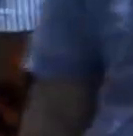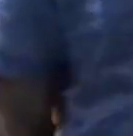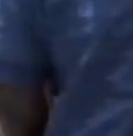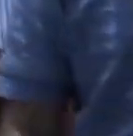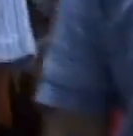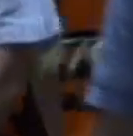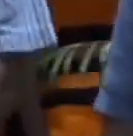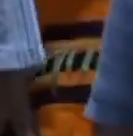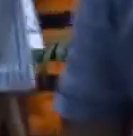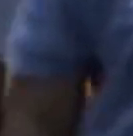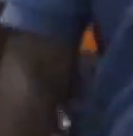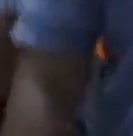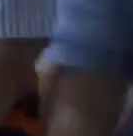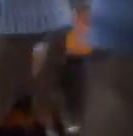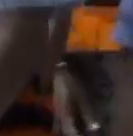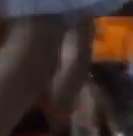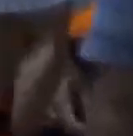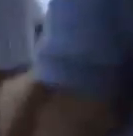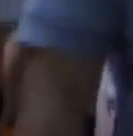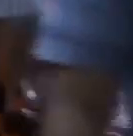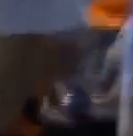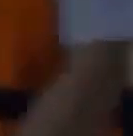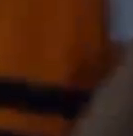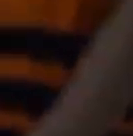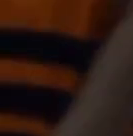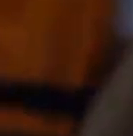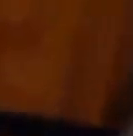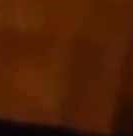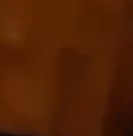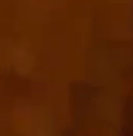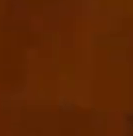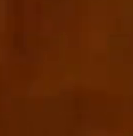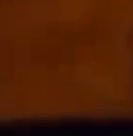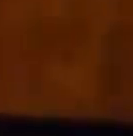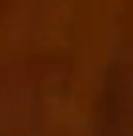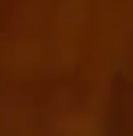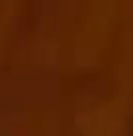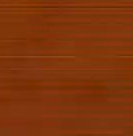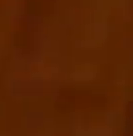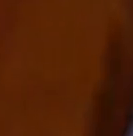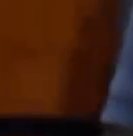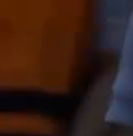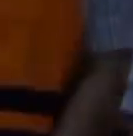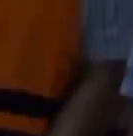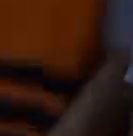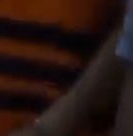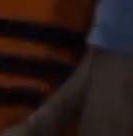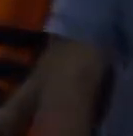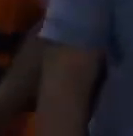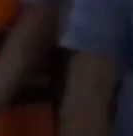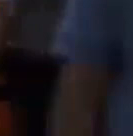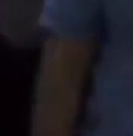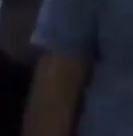kepala dinas di Kabupaten Bangkalan ditetapkan sebagai tersangka dan ditahan selama 20 hari ke depan. Para tersangka ditahan setelah menjalani